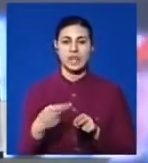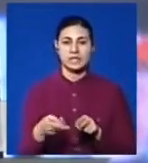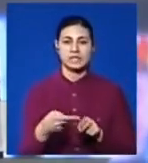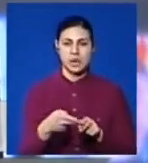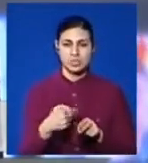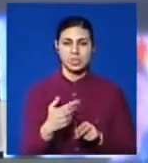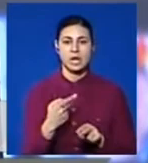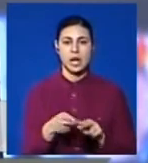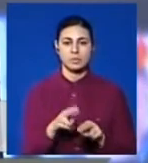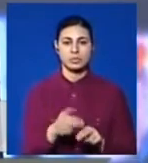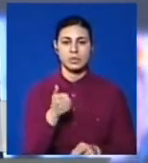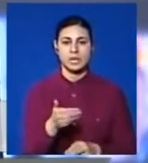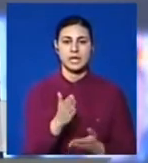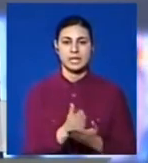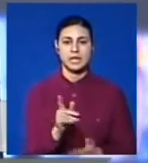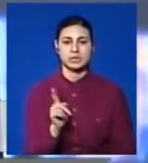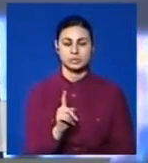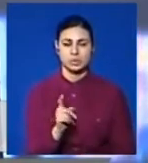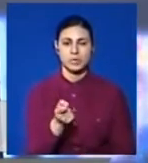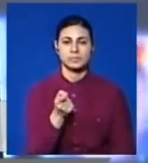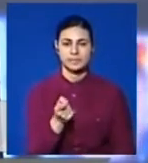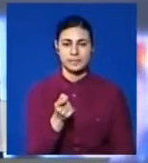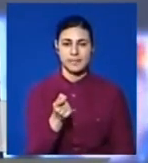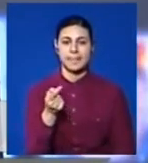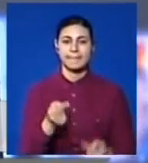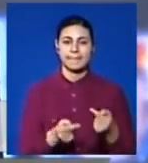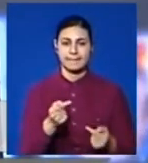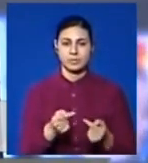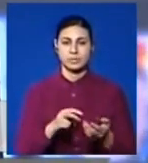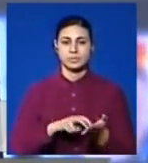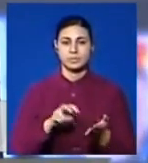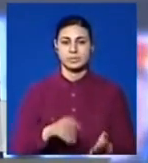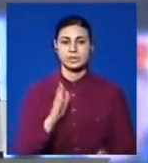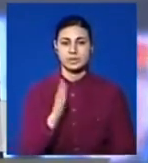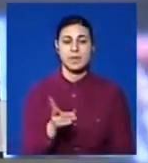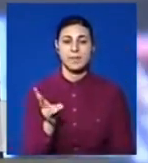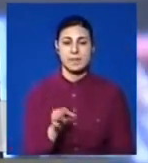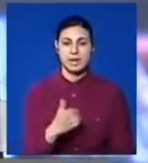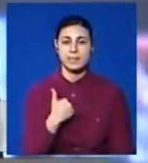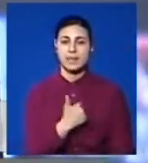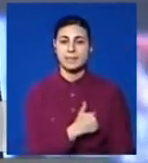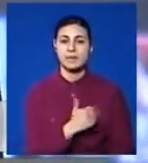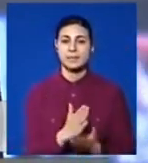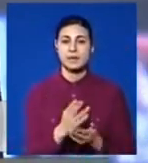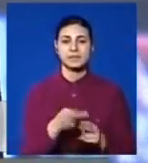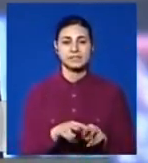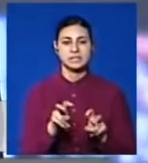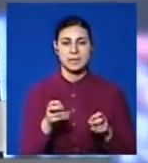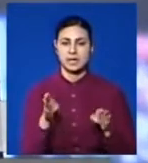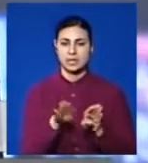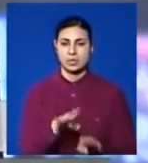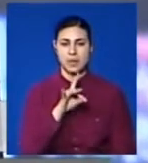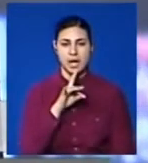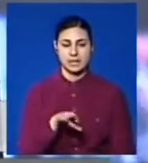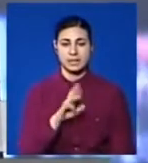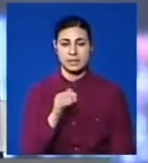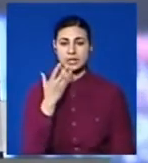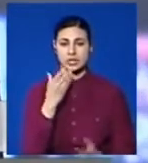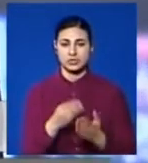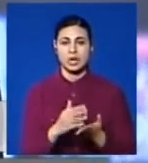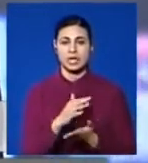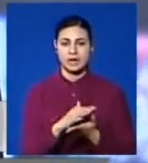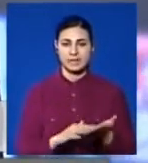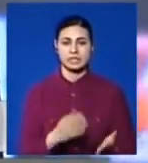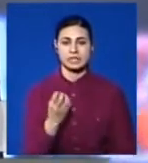ამიტომ კარგია, რომ რაღაც ნაწილს ამ დისკუსიისას ტაბუ მოეხსნა, მაგრამ იმედია, რომ ეს თემები არ დაიხურება და ჩვენ